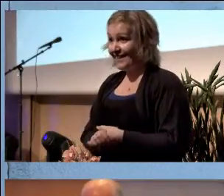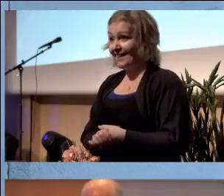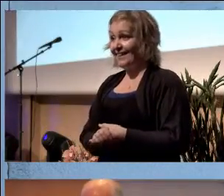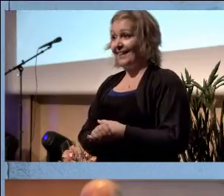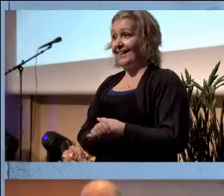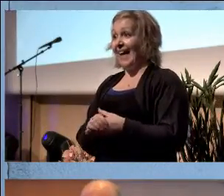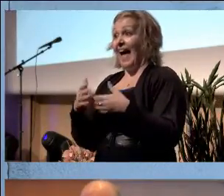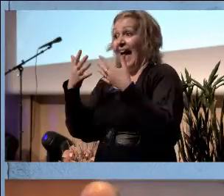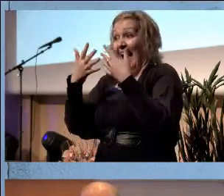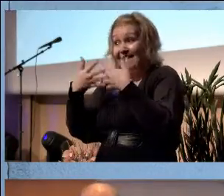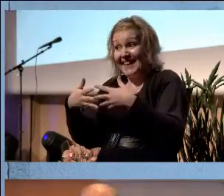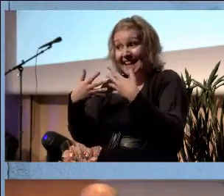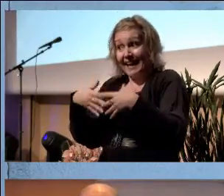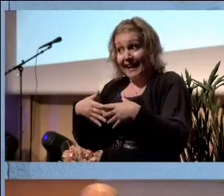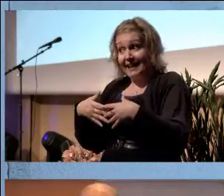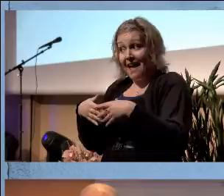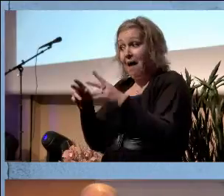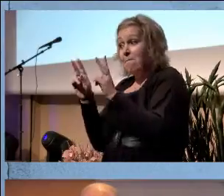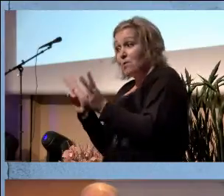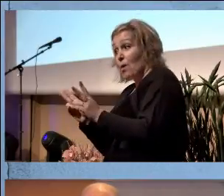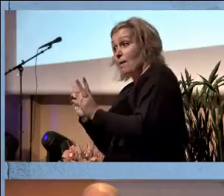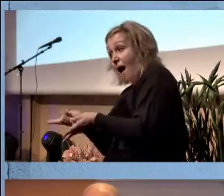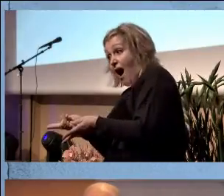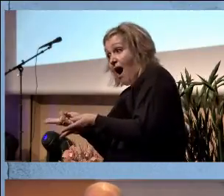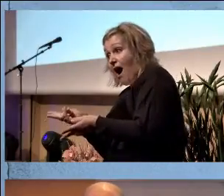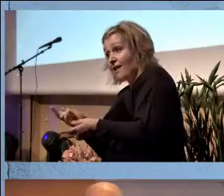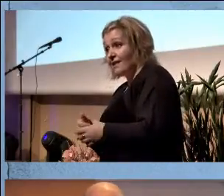Er virkningen brukbar?